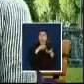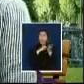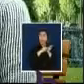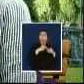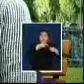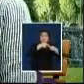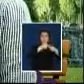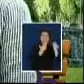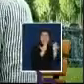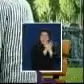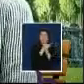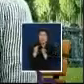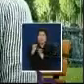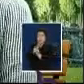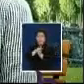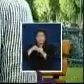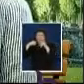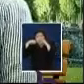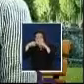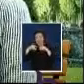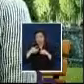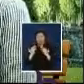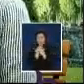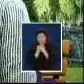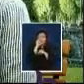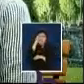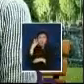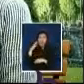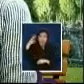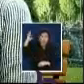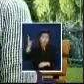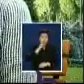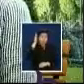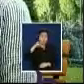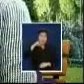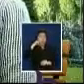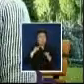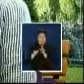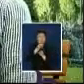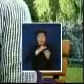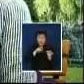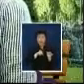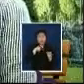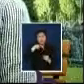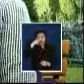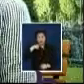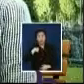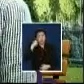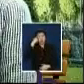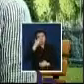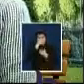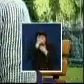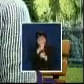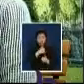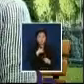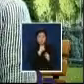แทนซึ่งก็เป็นทิศทางที่ประเทศไทยอยากจะไปทางนี้ด้วยนะคะซึ่งอนาคตในเรื่องของการพัฒนาพลังงานทดแทนไม่ว่า